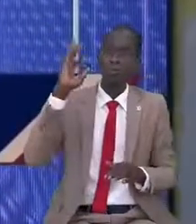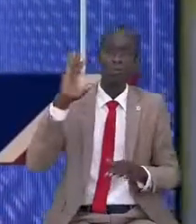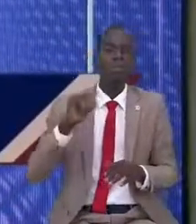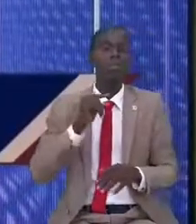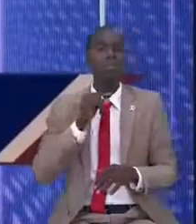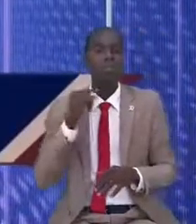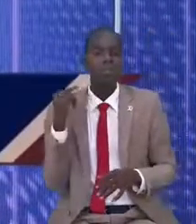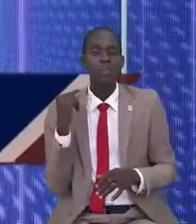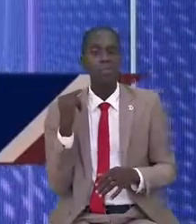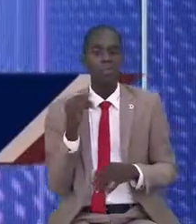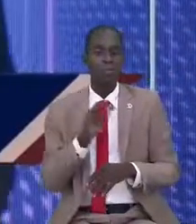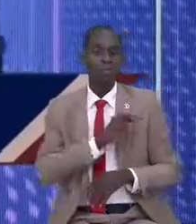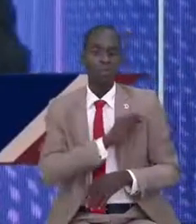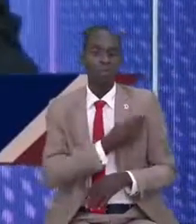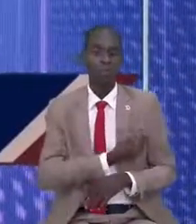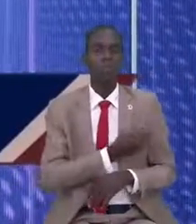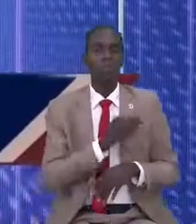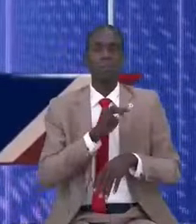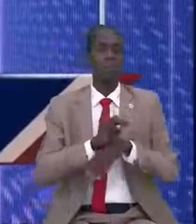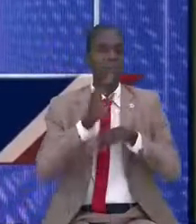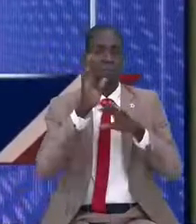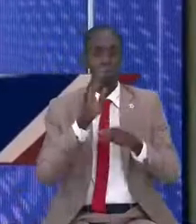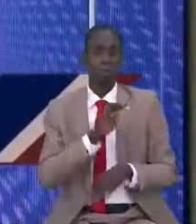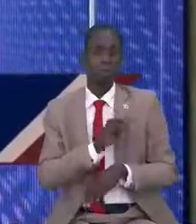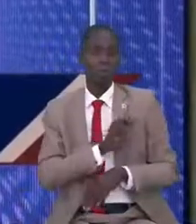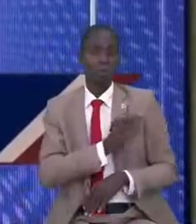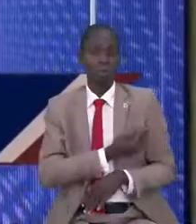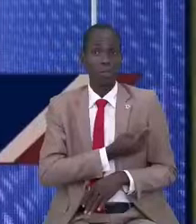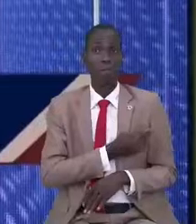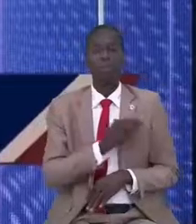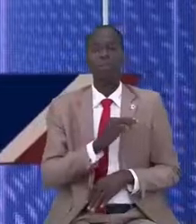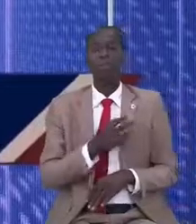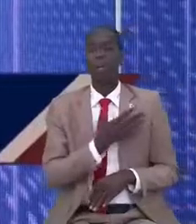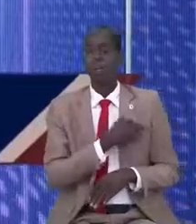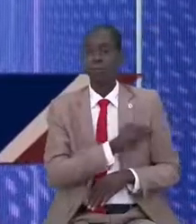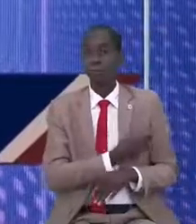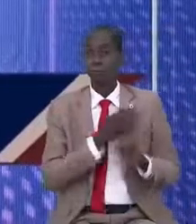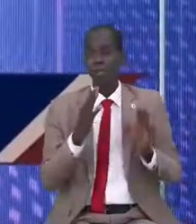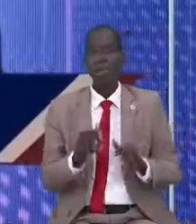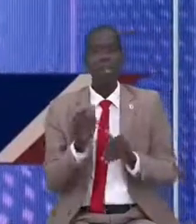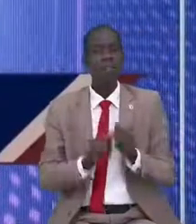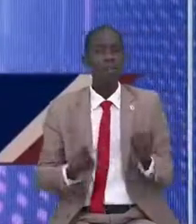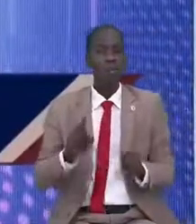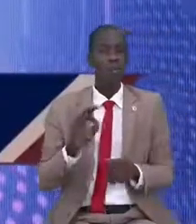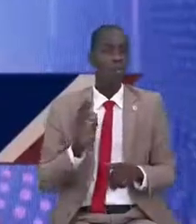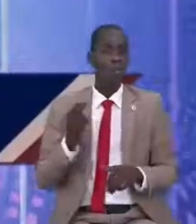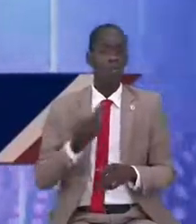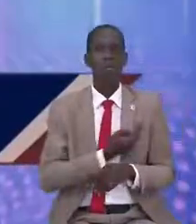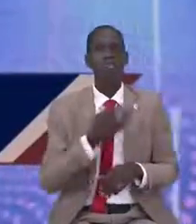membres, missionnaires, tout le monde, ainsi chacun de nous